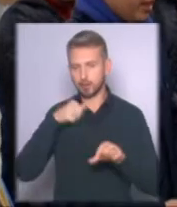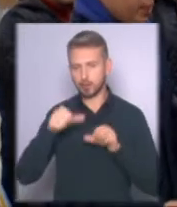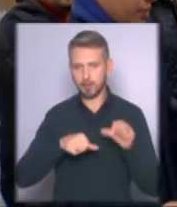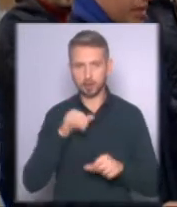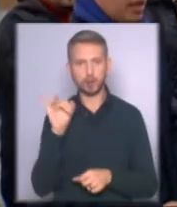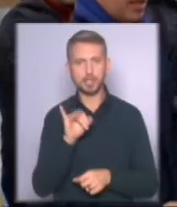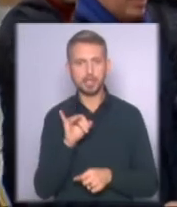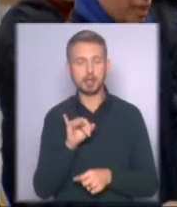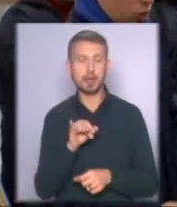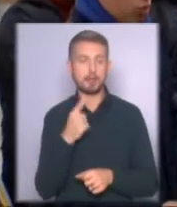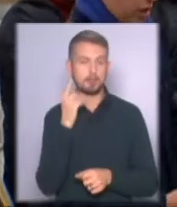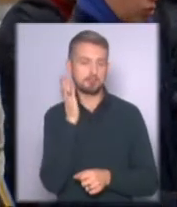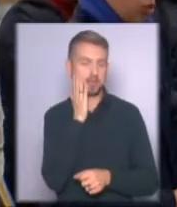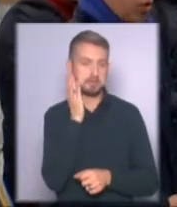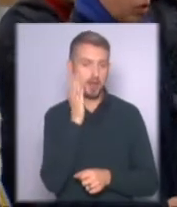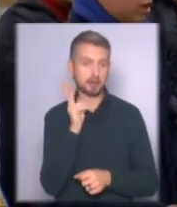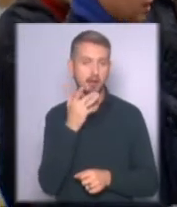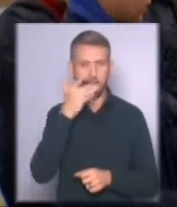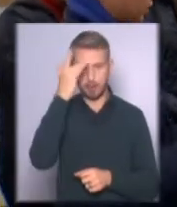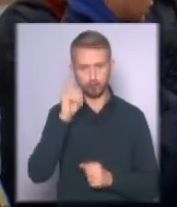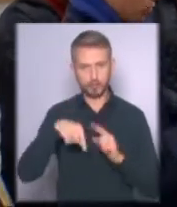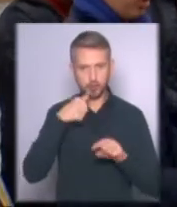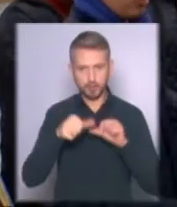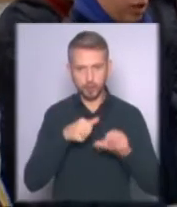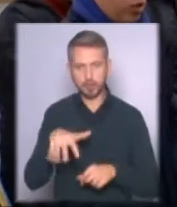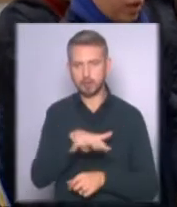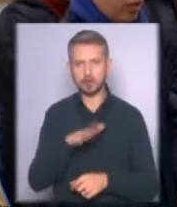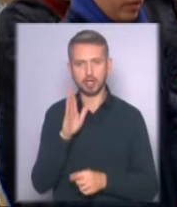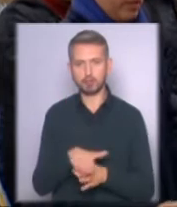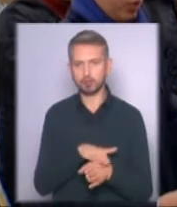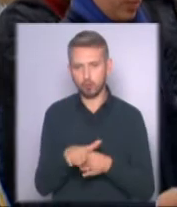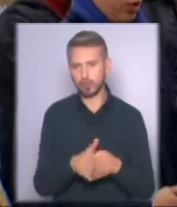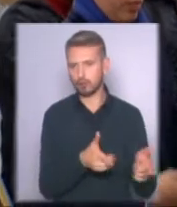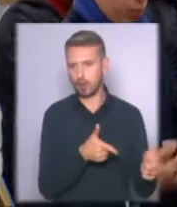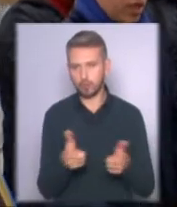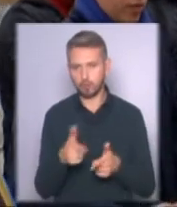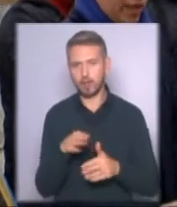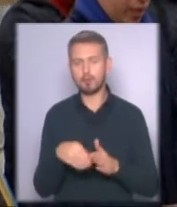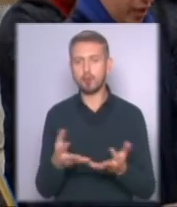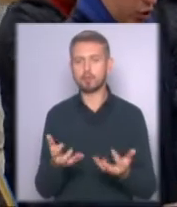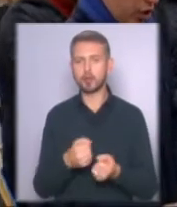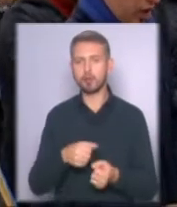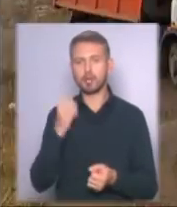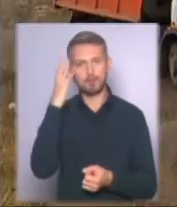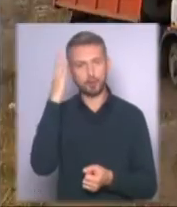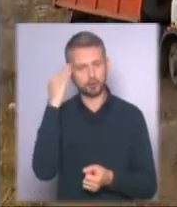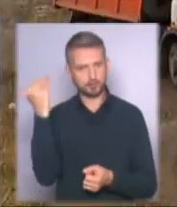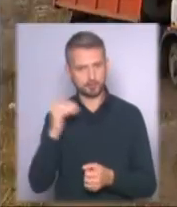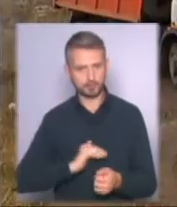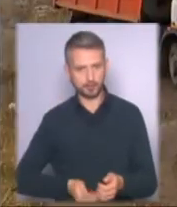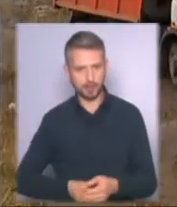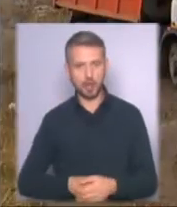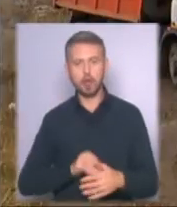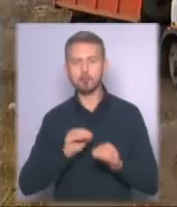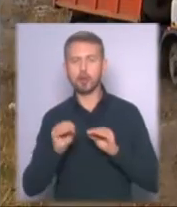И примерно к лету следующего года площадка будет полностью подготовлена под прием японского генподрядчика. Прокладание